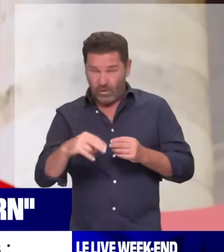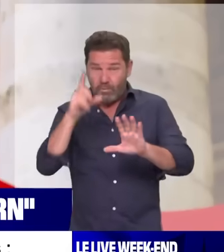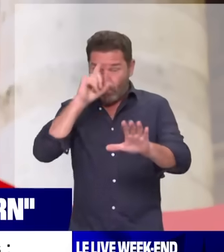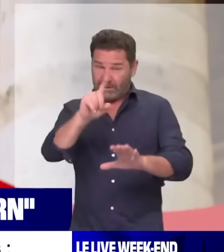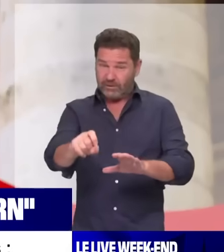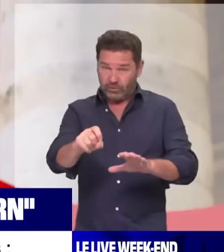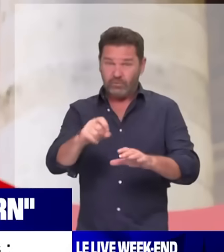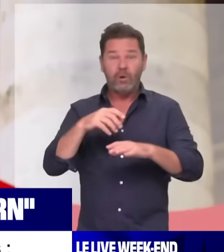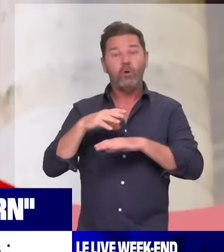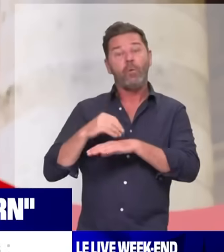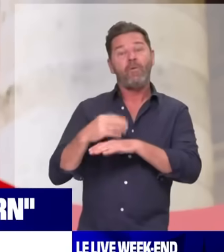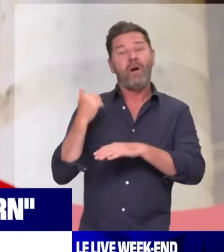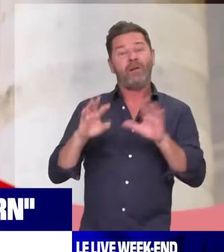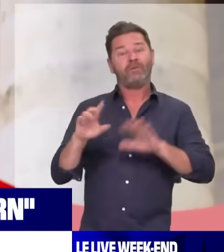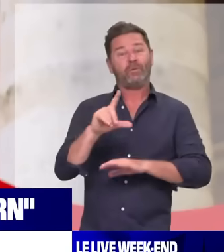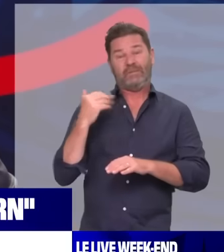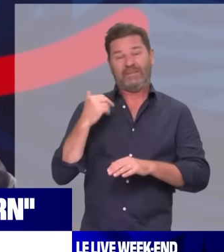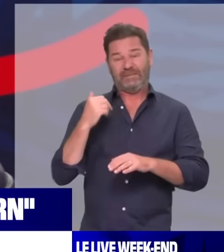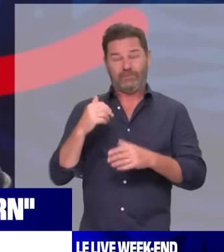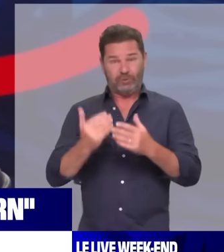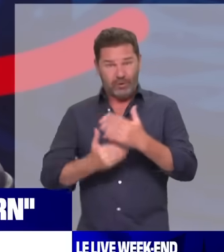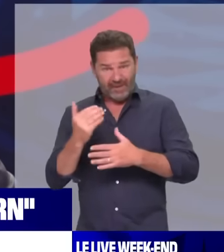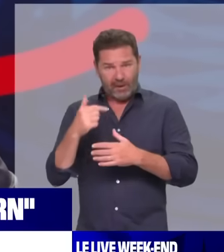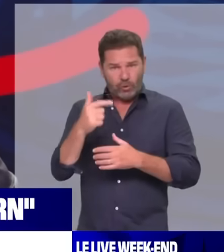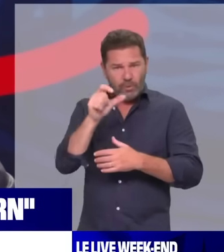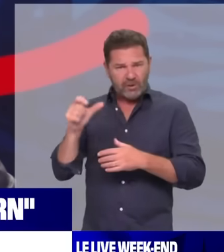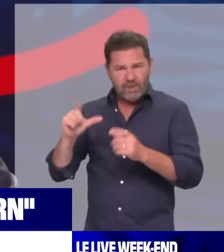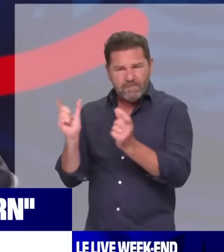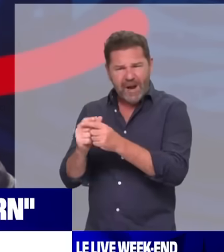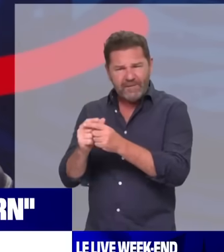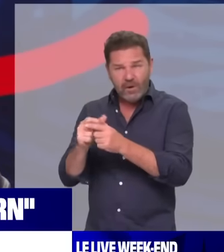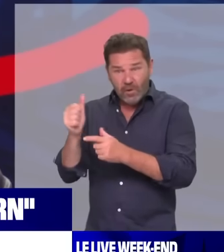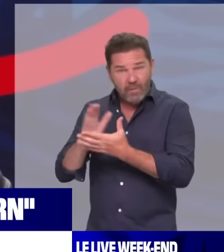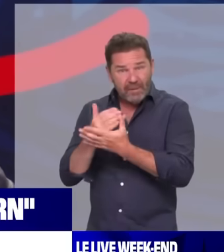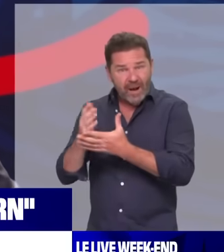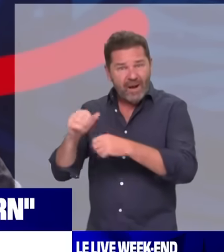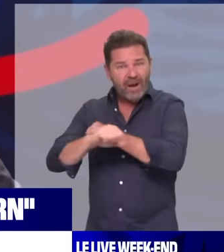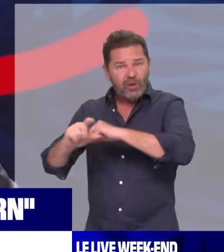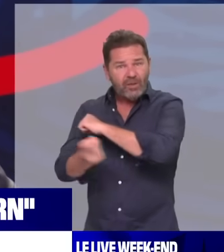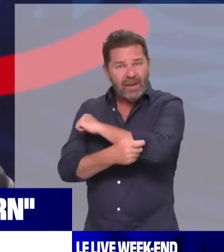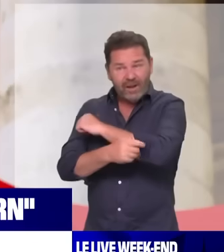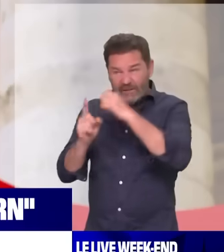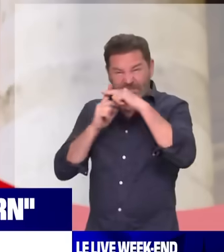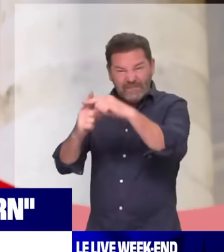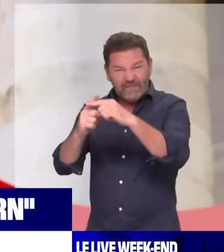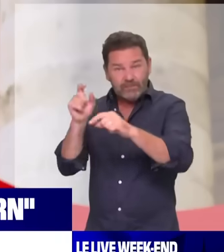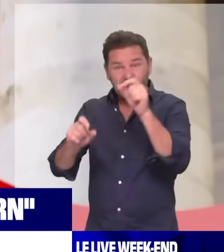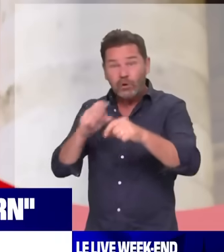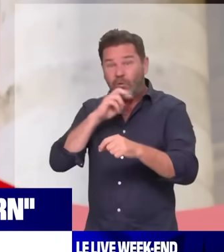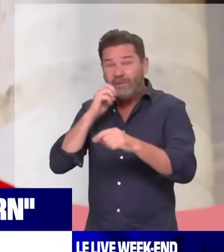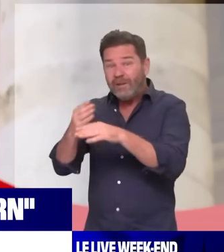drame de courb voie il y a on l' prend ce matin deux personnes mises en examen qui projetaient un attentat avant les Jeux Olympiques sur des cibles